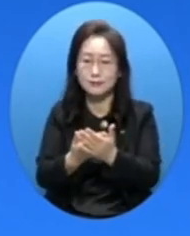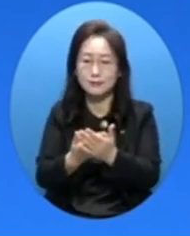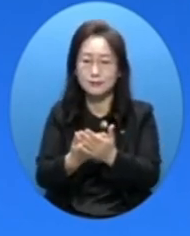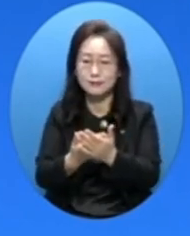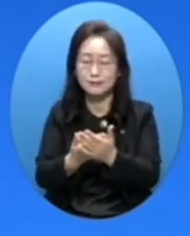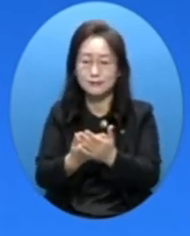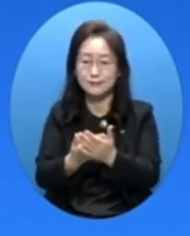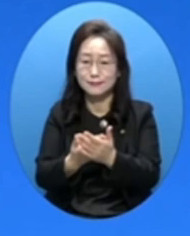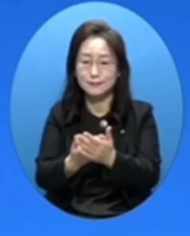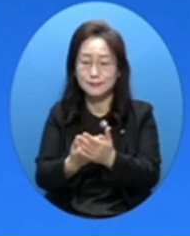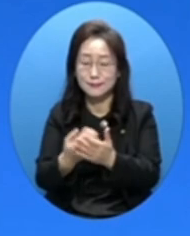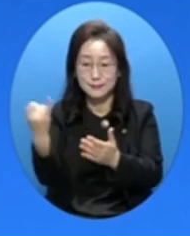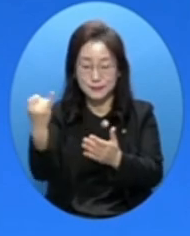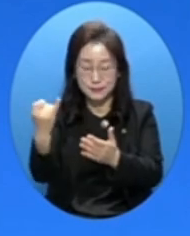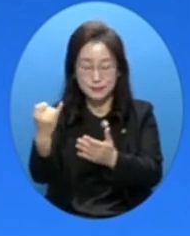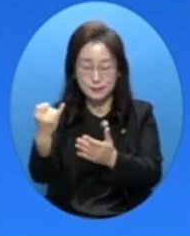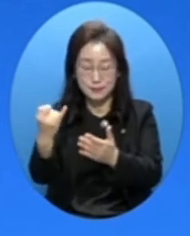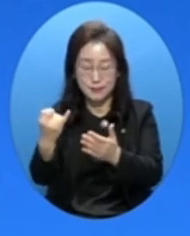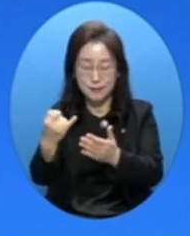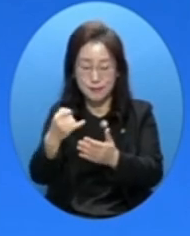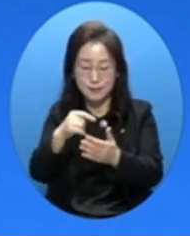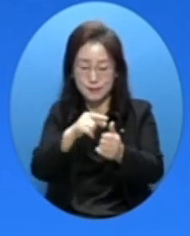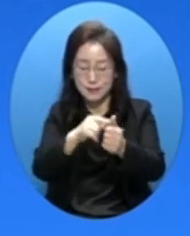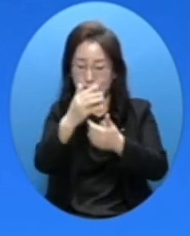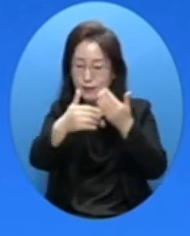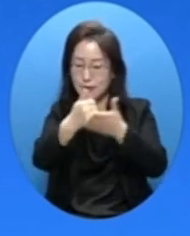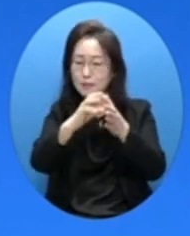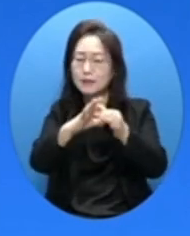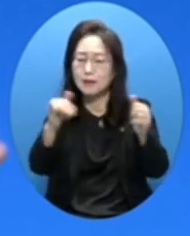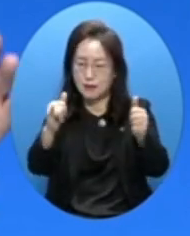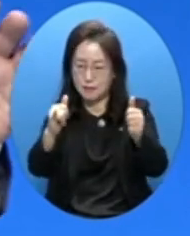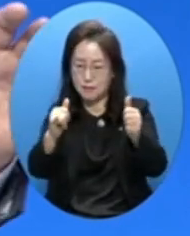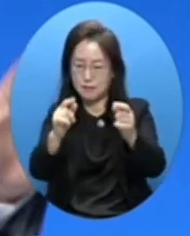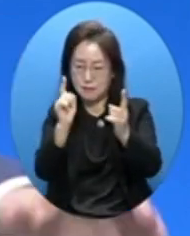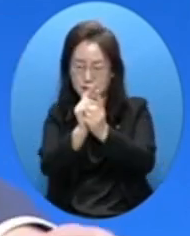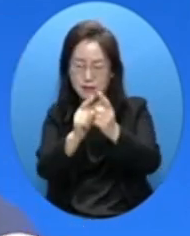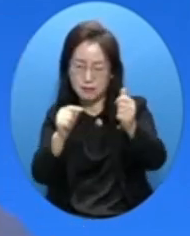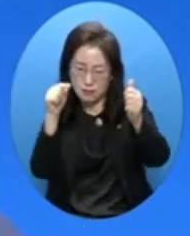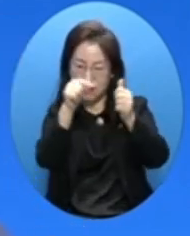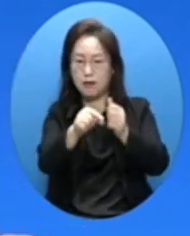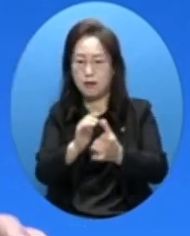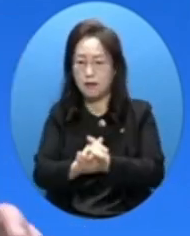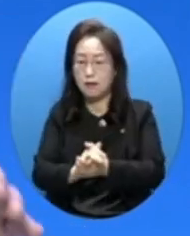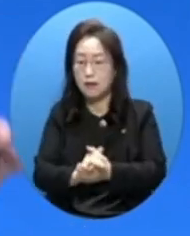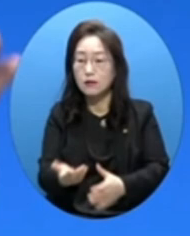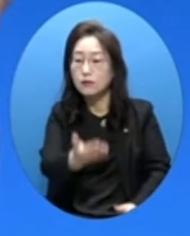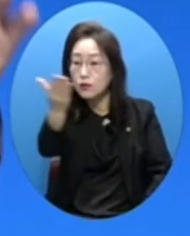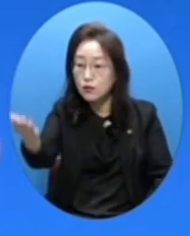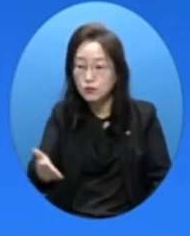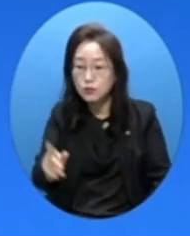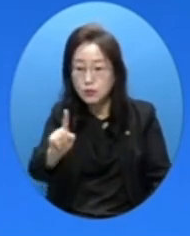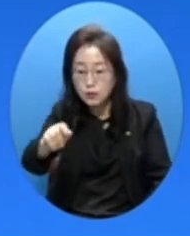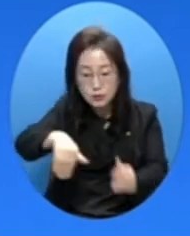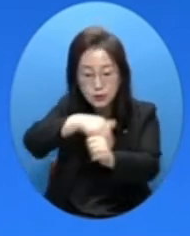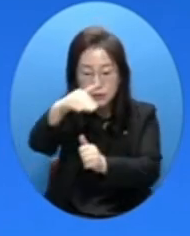그가 하나님의 사람에게 나갔던 것입니다. 여러분 어떤 절망 가운데 처해 있습니까?